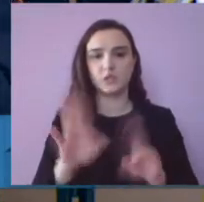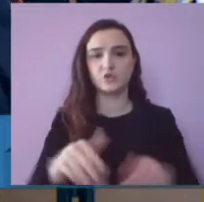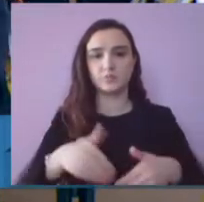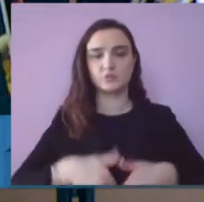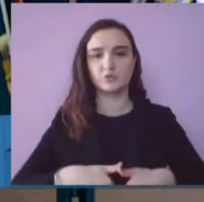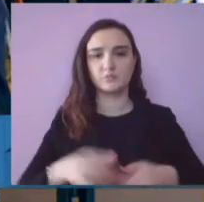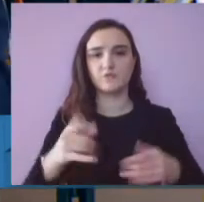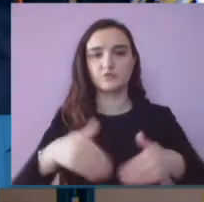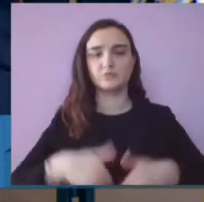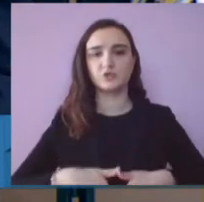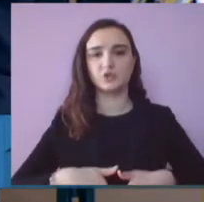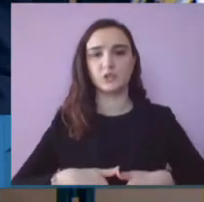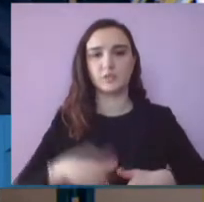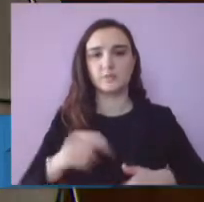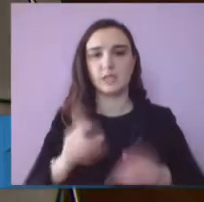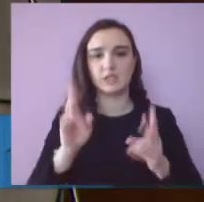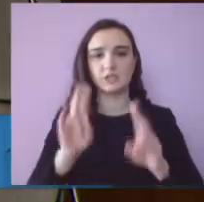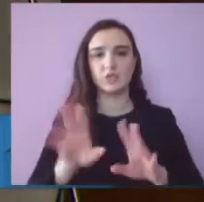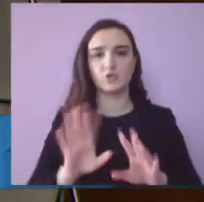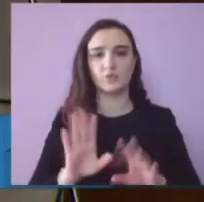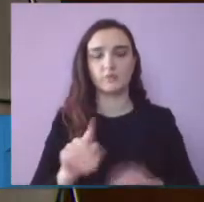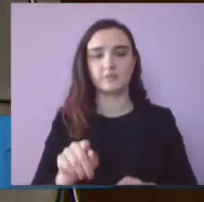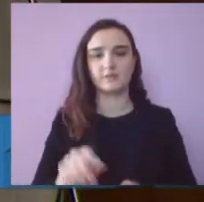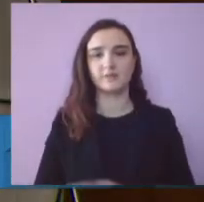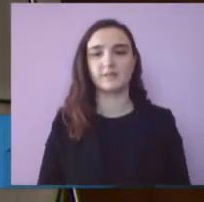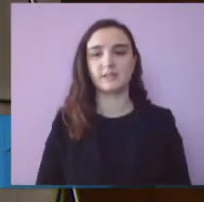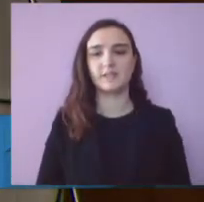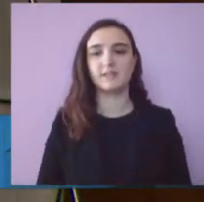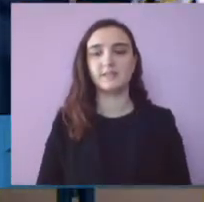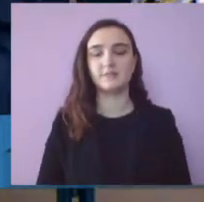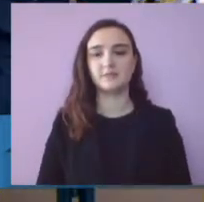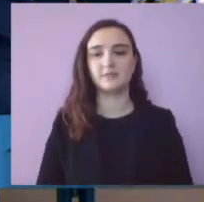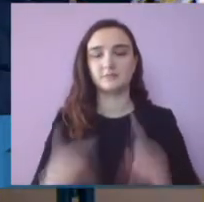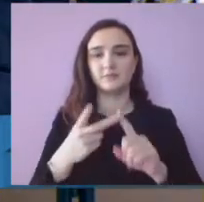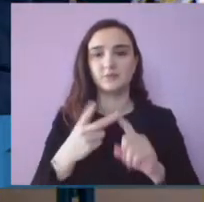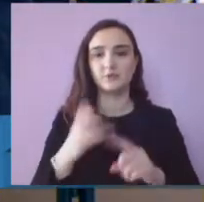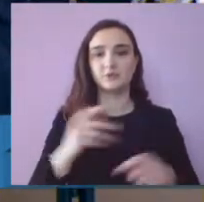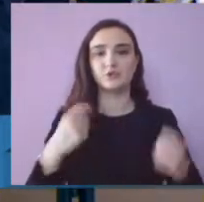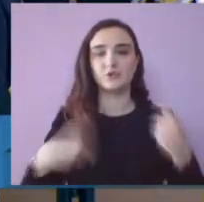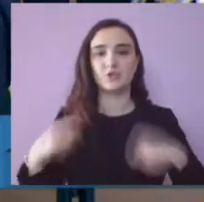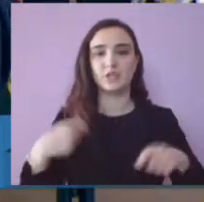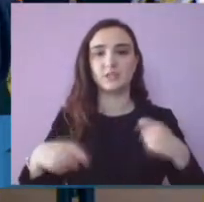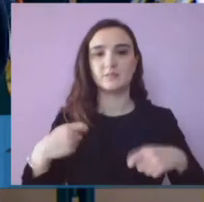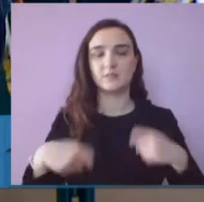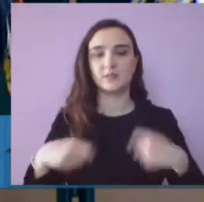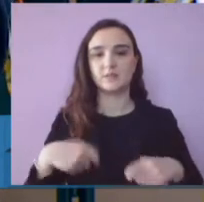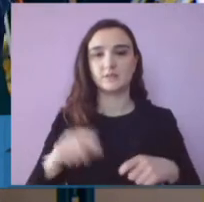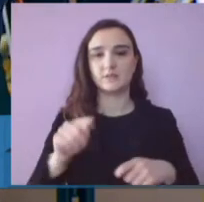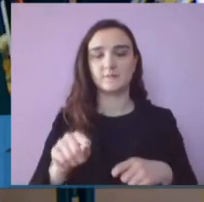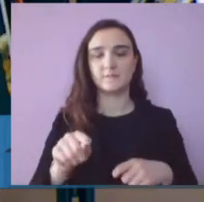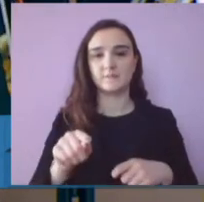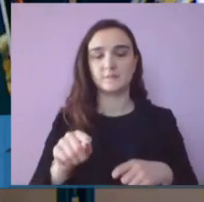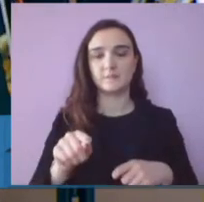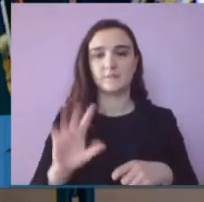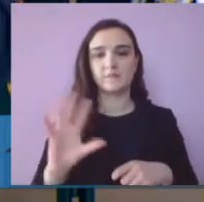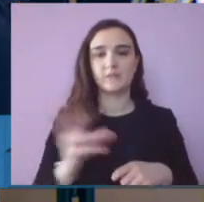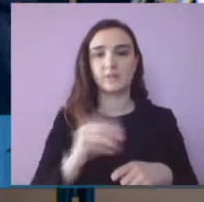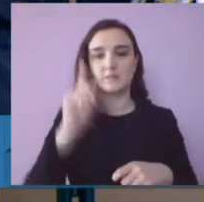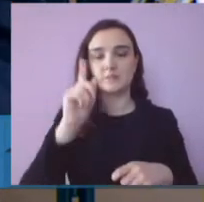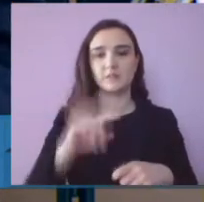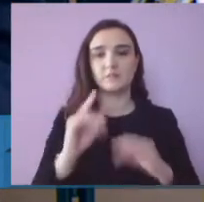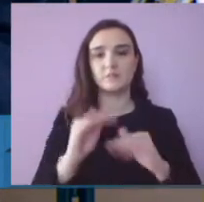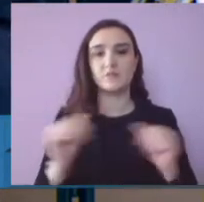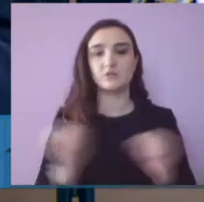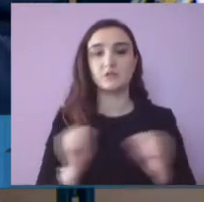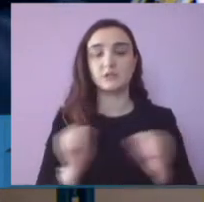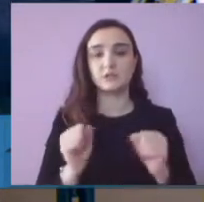მშიერად თავს არ დაიტოვს არც ერთ შემთხვევაში. მეორე, ეს არის ჩაცმითი ზეწოლა, იმიტომ რომ ყველა მიცის, რომ ბავშვი ცივა, ამ დროს